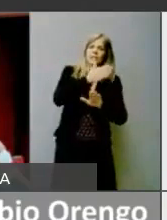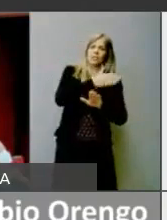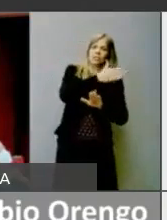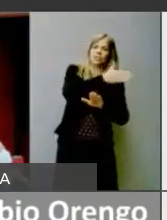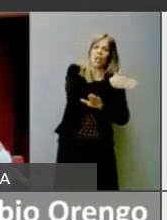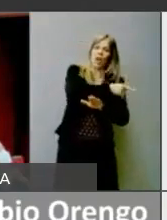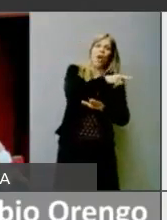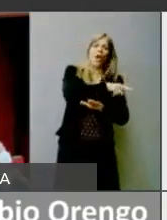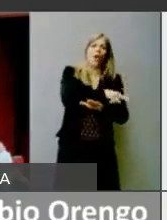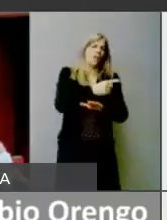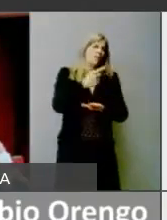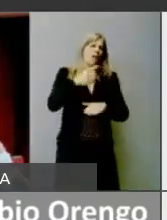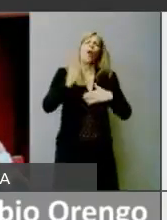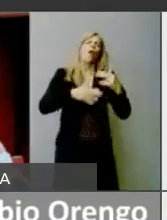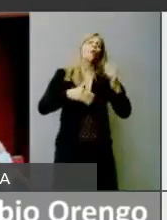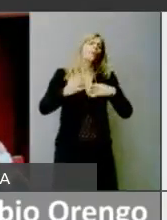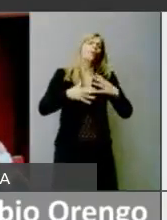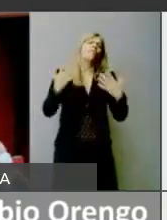costruivano